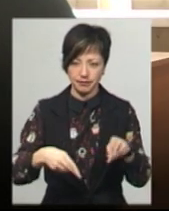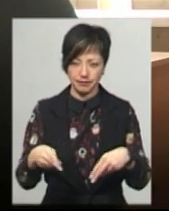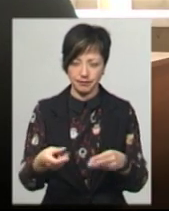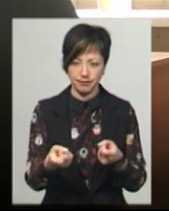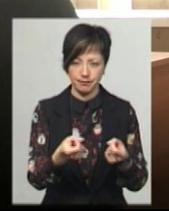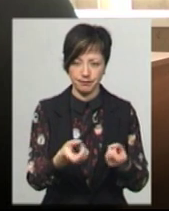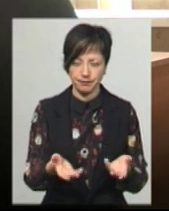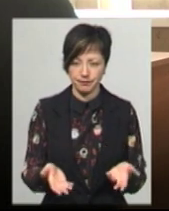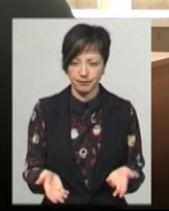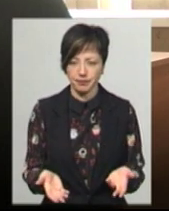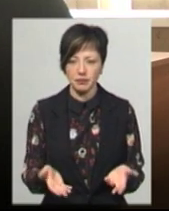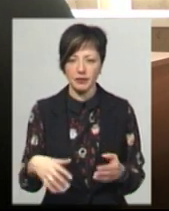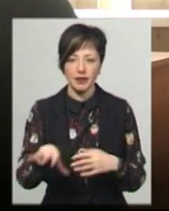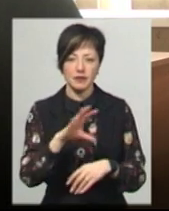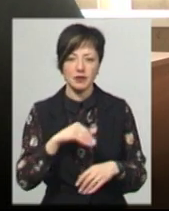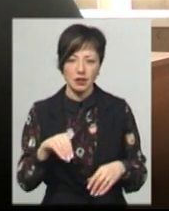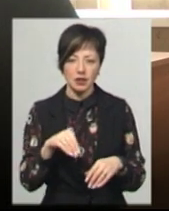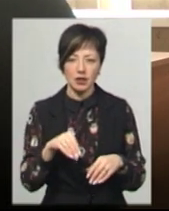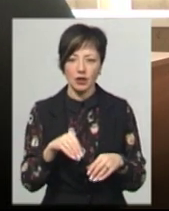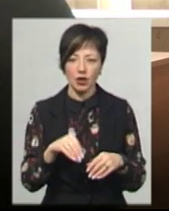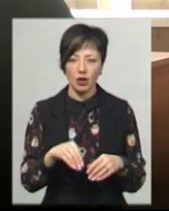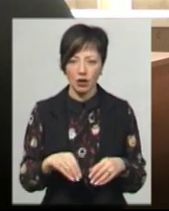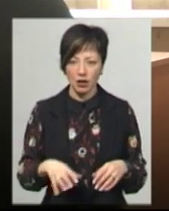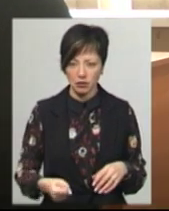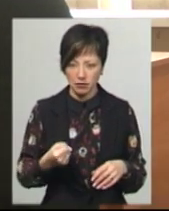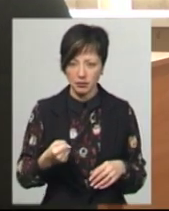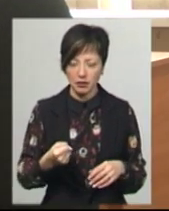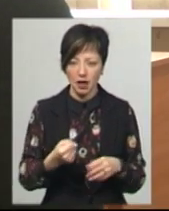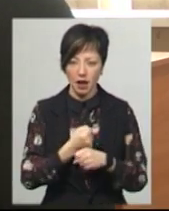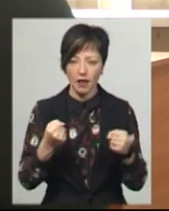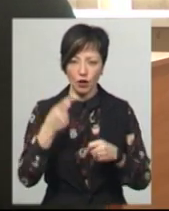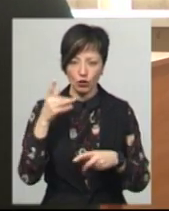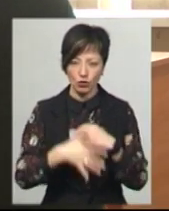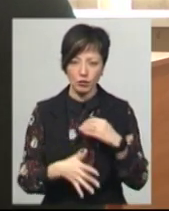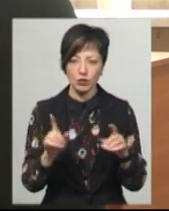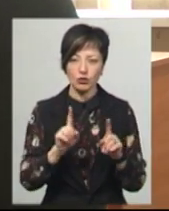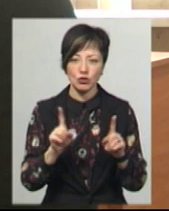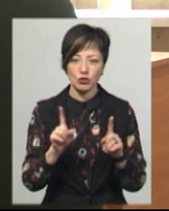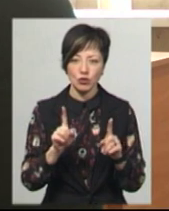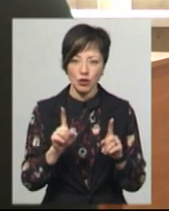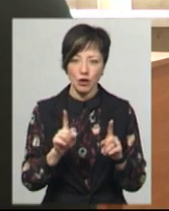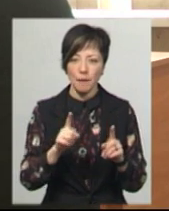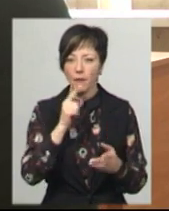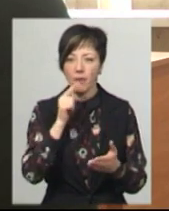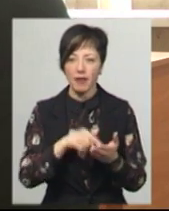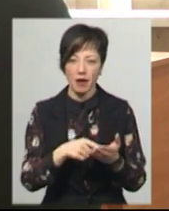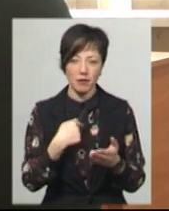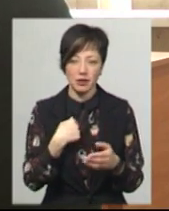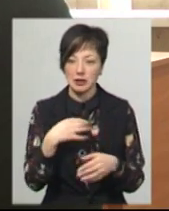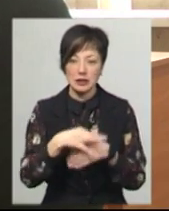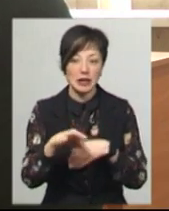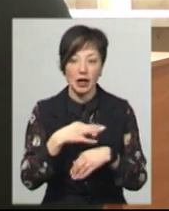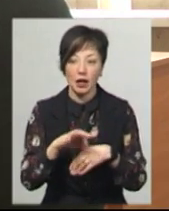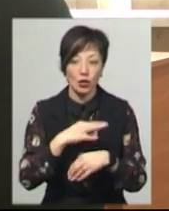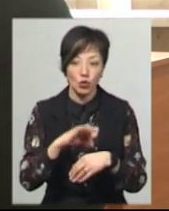корпусу, ну, ми всі взагалі ходили кожен з гранатою, зевкою, бо ми чітко розуміли, що ми в полон попадемо, вони нас закатують, в